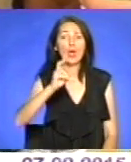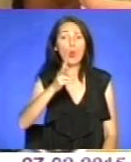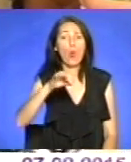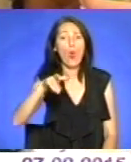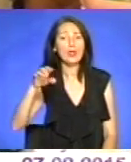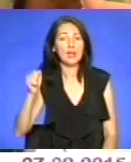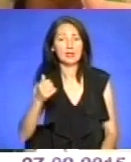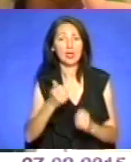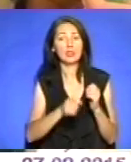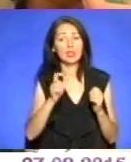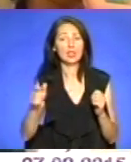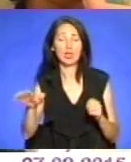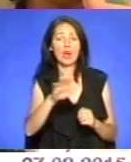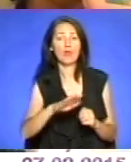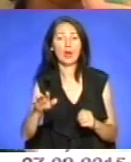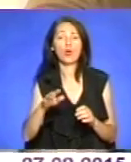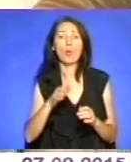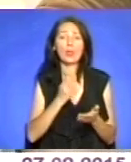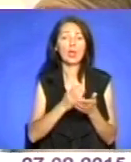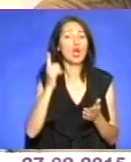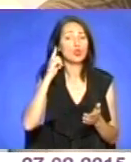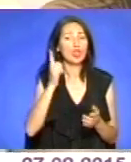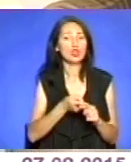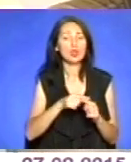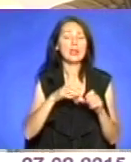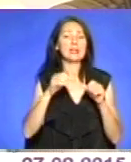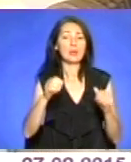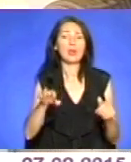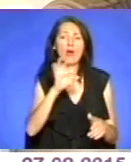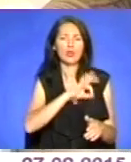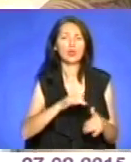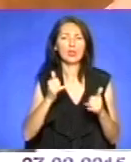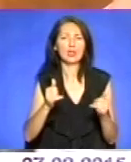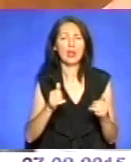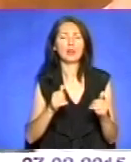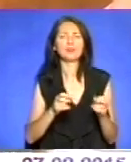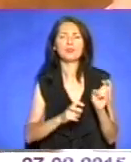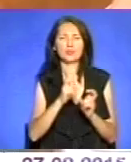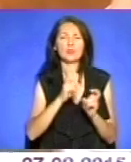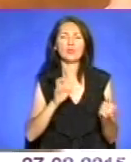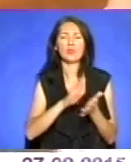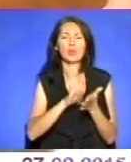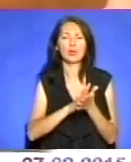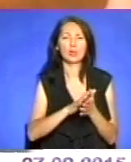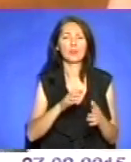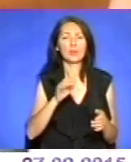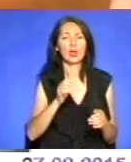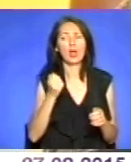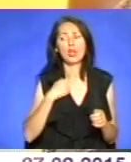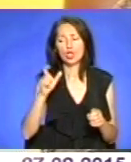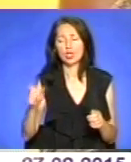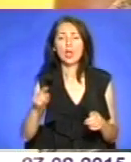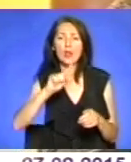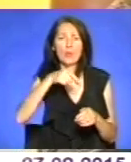жителів краю поширюються чутки, що ця земля використовувалася для промислових відходів. Відтак солдати вимагають експертизи.